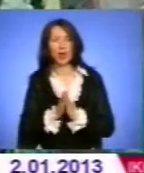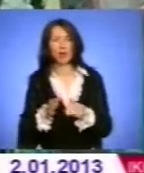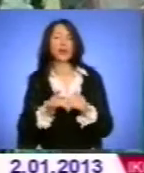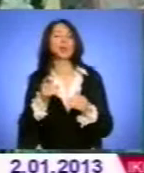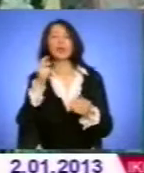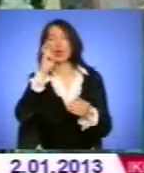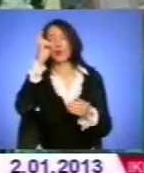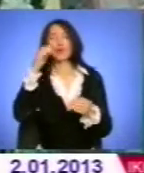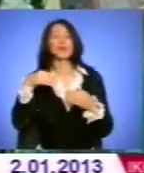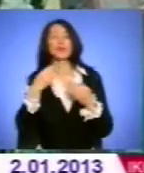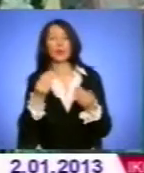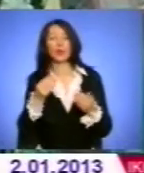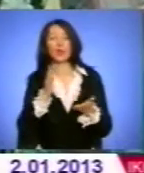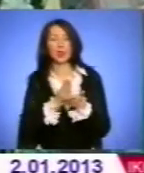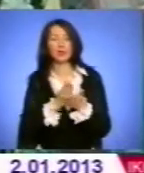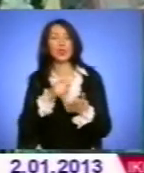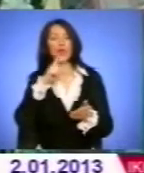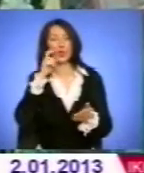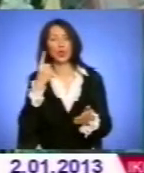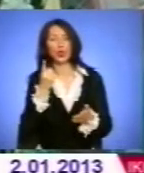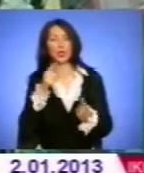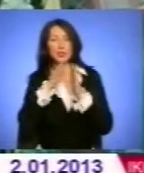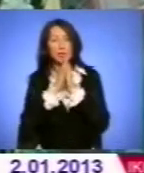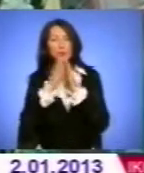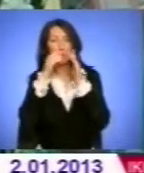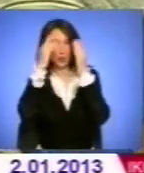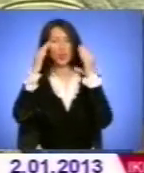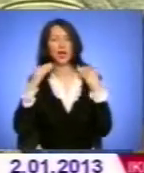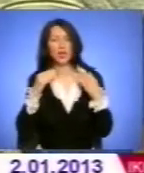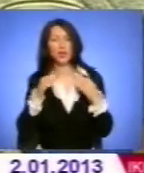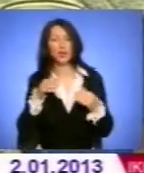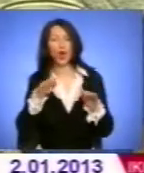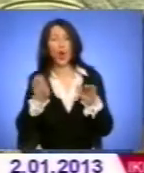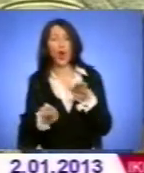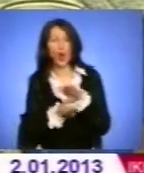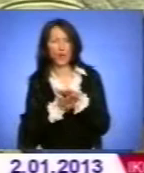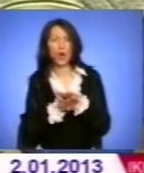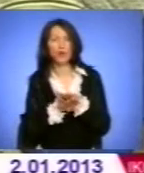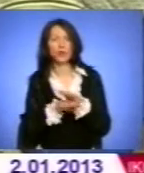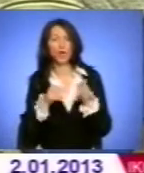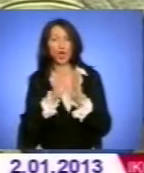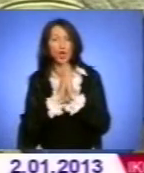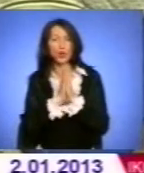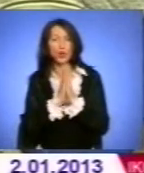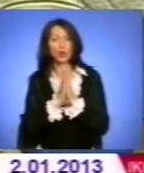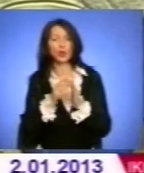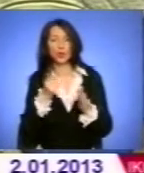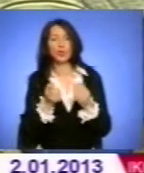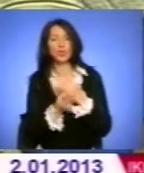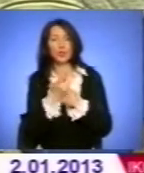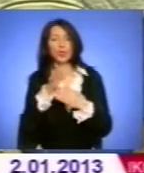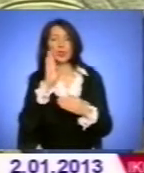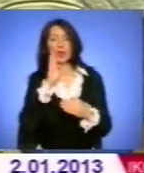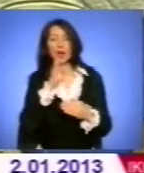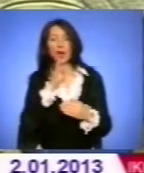Україні. Одному з монахів, який переховував реліквію у радянські часи, явилася Богородиця і попросила перевести ікону